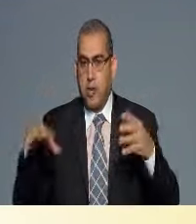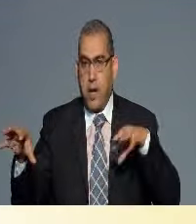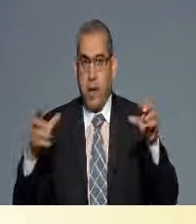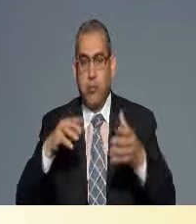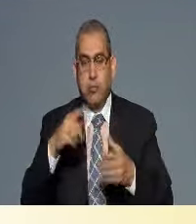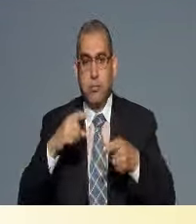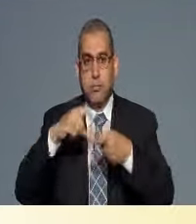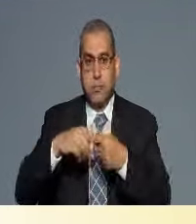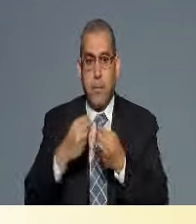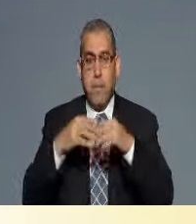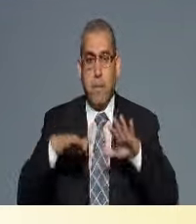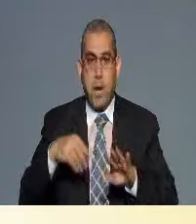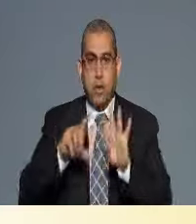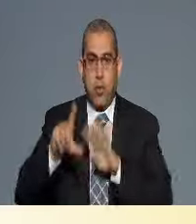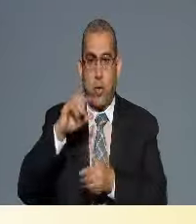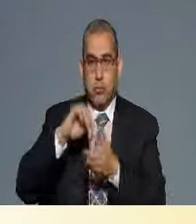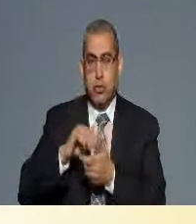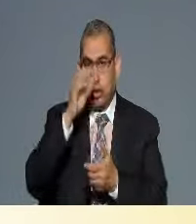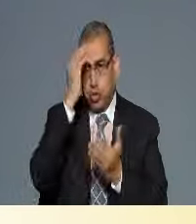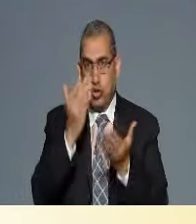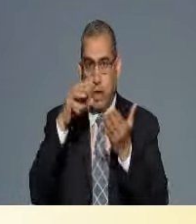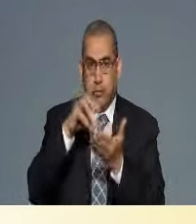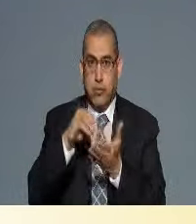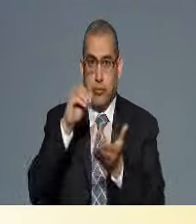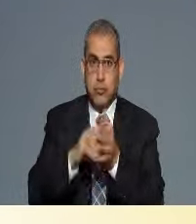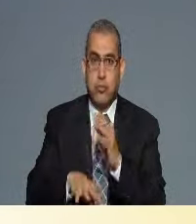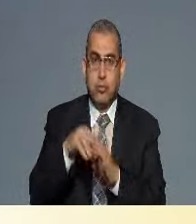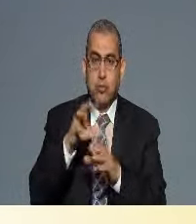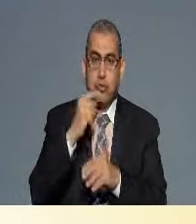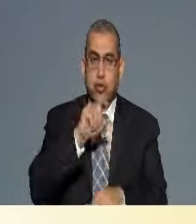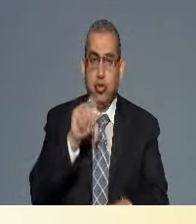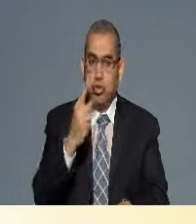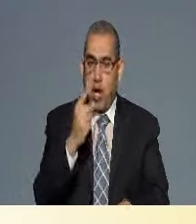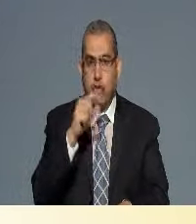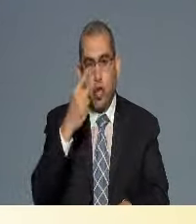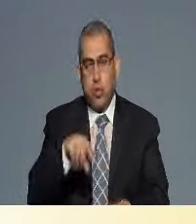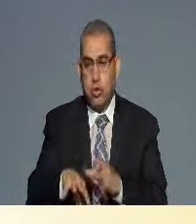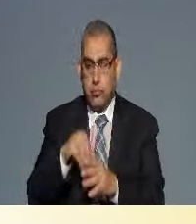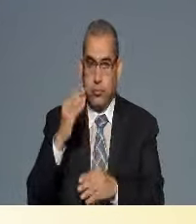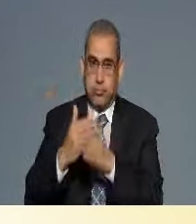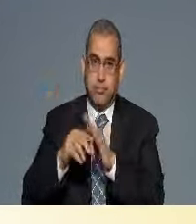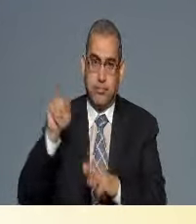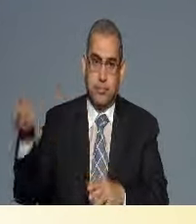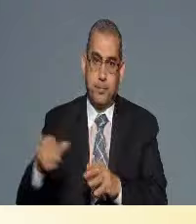تواصل مع مجلس الوزراء ان احنا ان شاء الله نبتدي في التنفيذ خلال شهر او شهر ونص يا فندم.